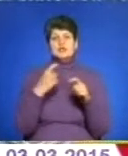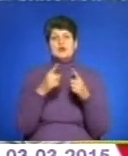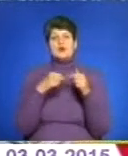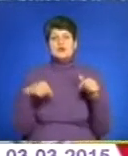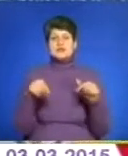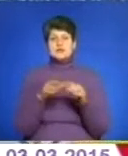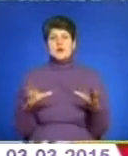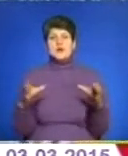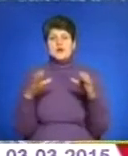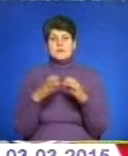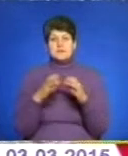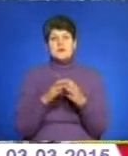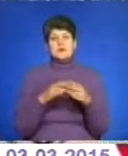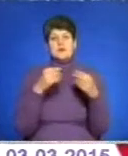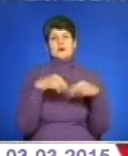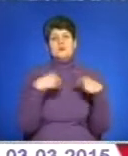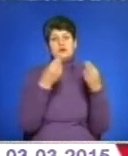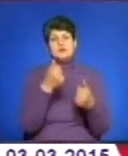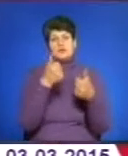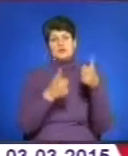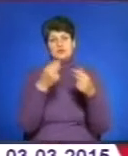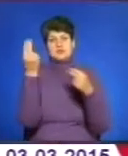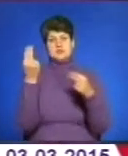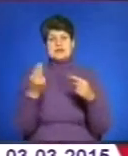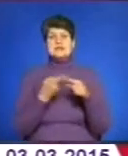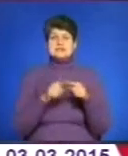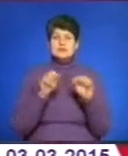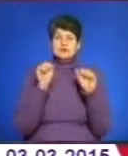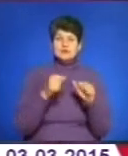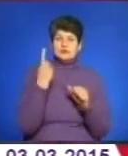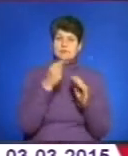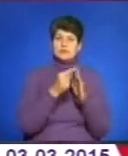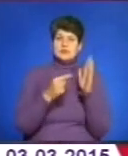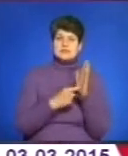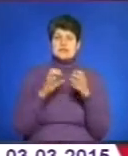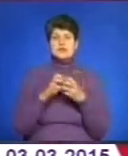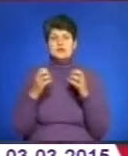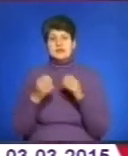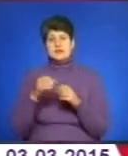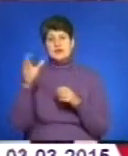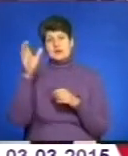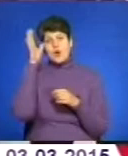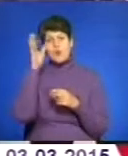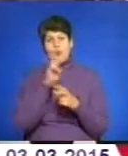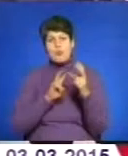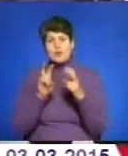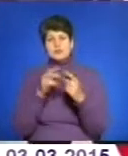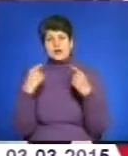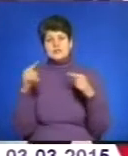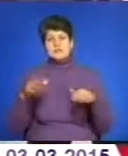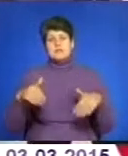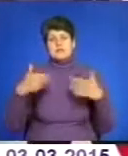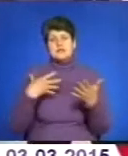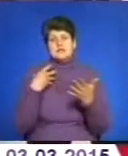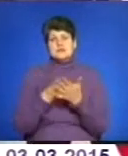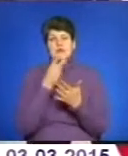Планка, подають свої картини на конкурс. Це можливість, з одного боку, поділитися результатами наукового пошуку, з іншого – передати власне